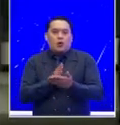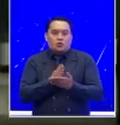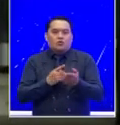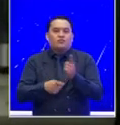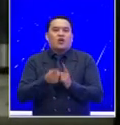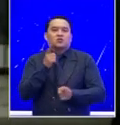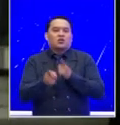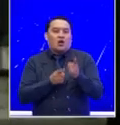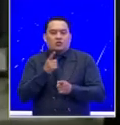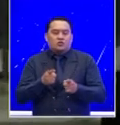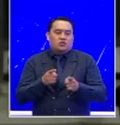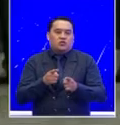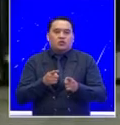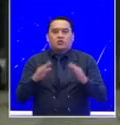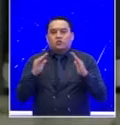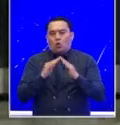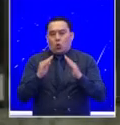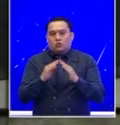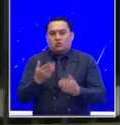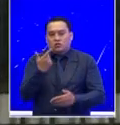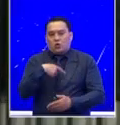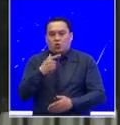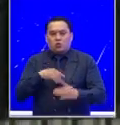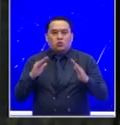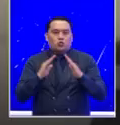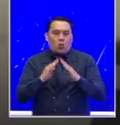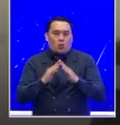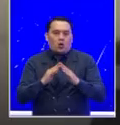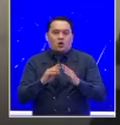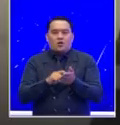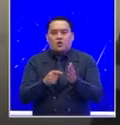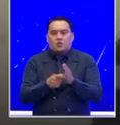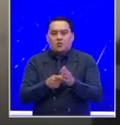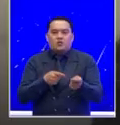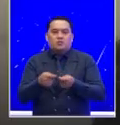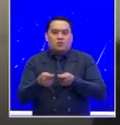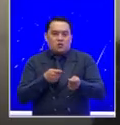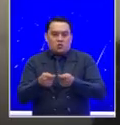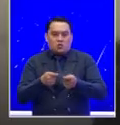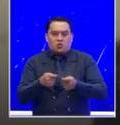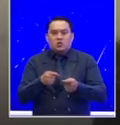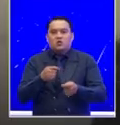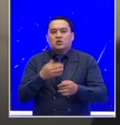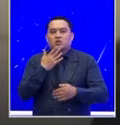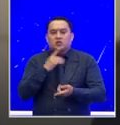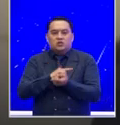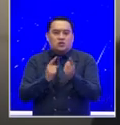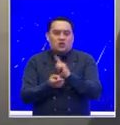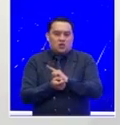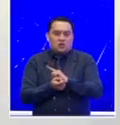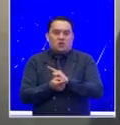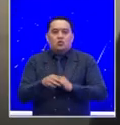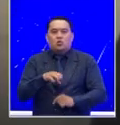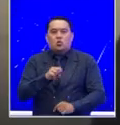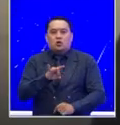будет восстанавливаться в загородной резиденции Чекерс, пока во главе кабинета министров его заменяет министр